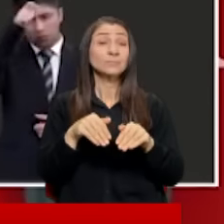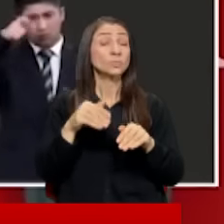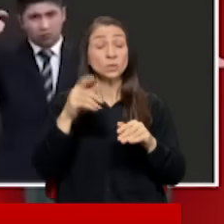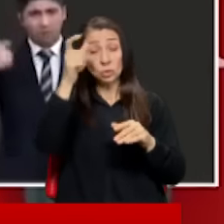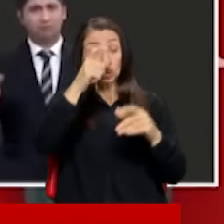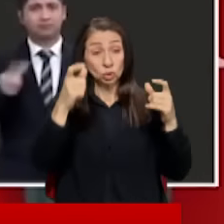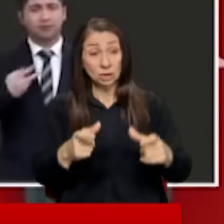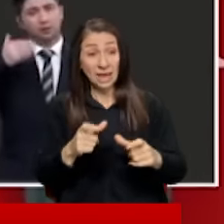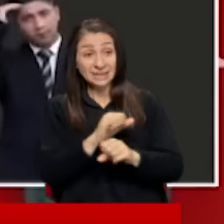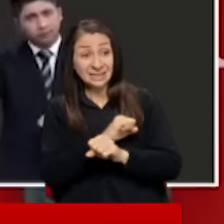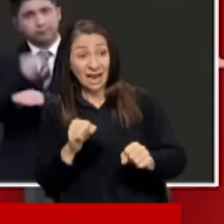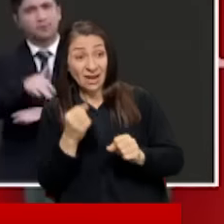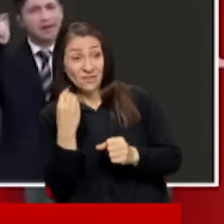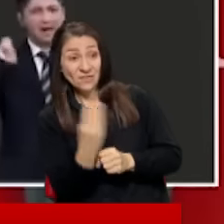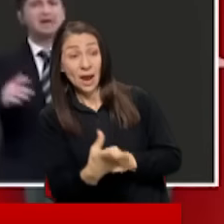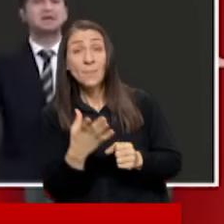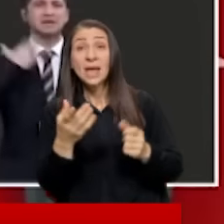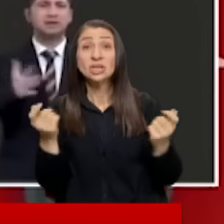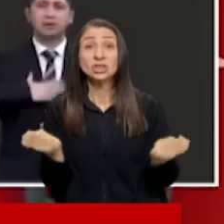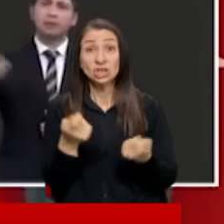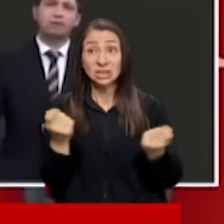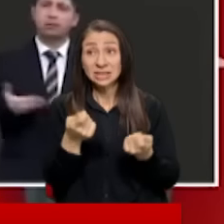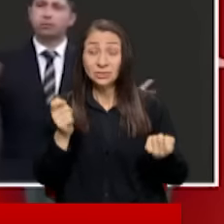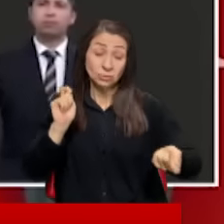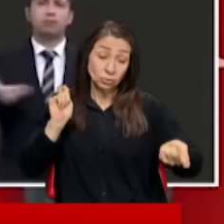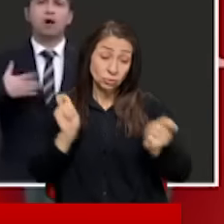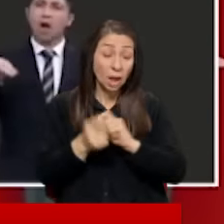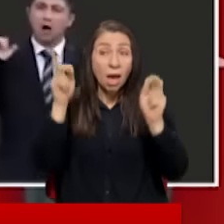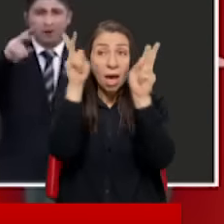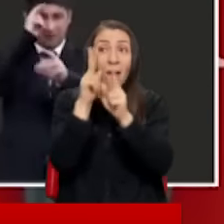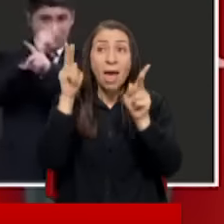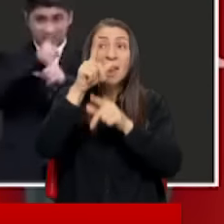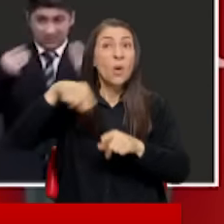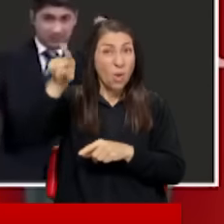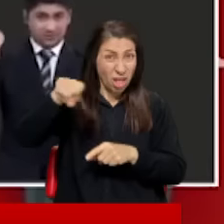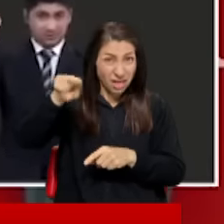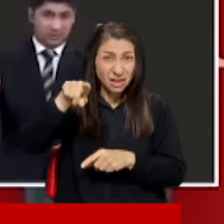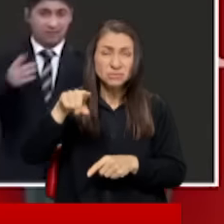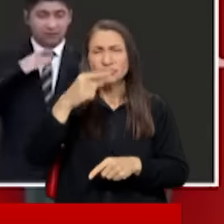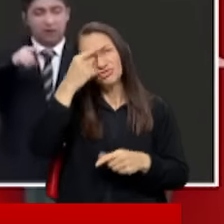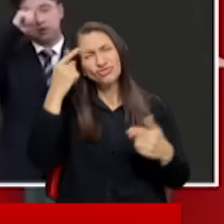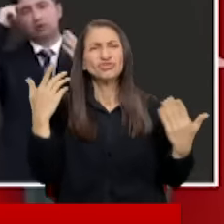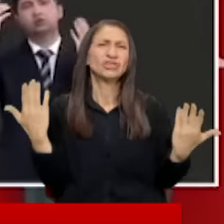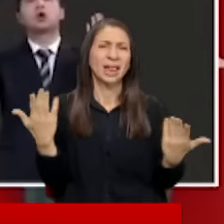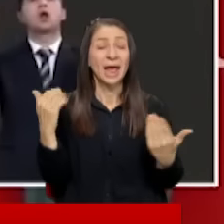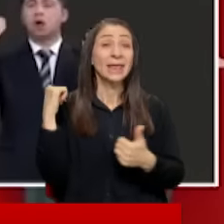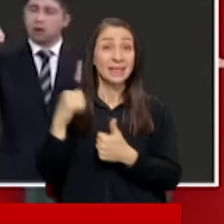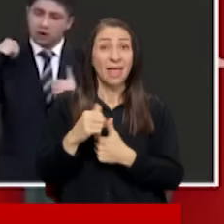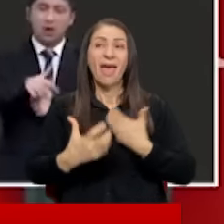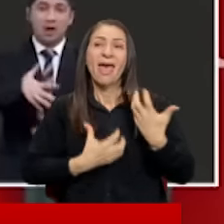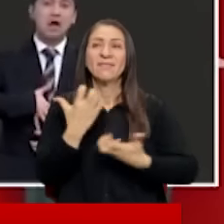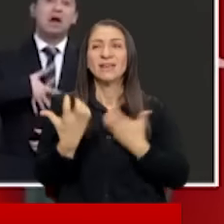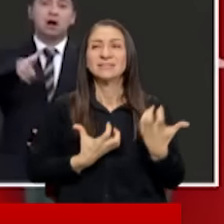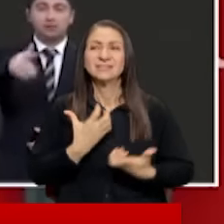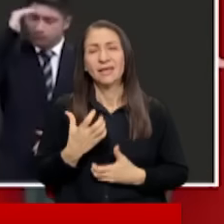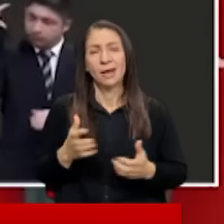ülkemizi tökezletmenin aracı haline dönüştürme hayali kuranların inşallah yine